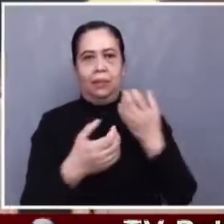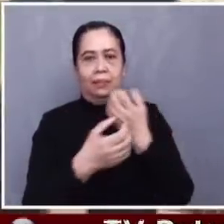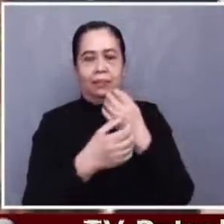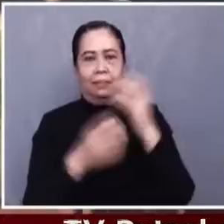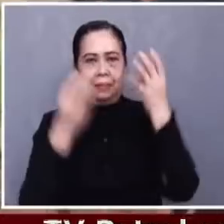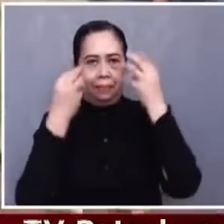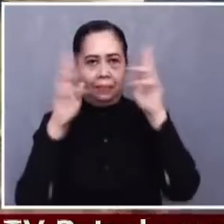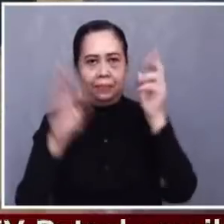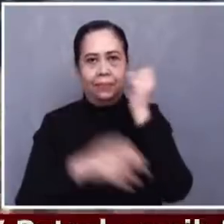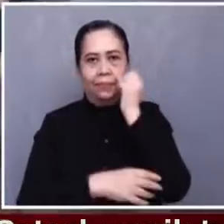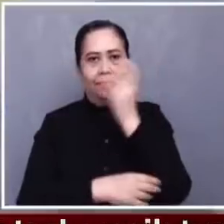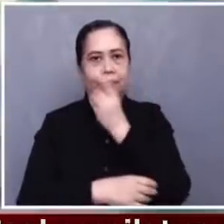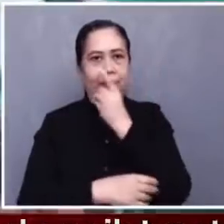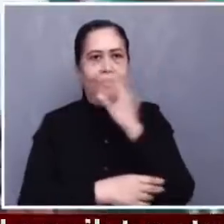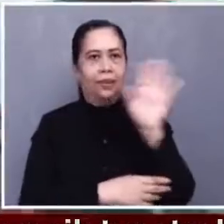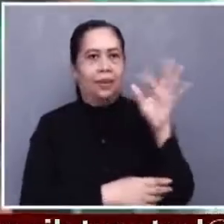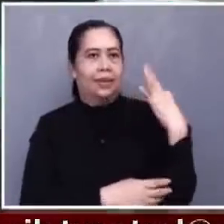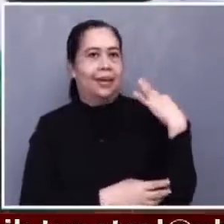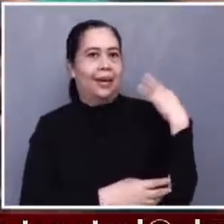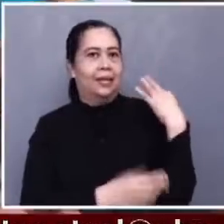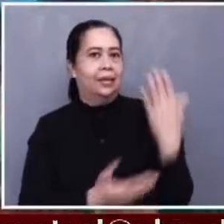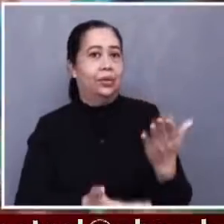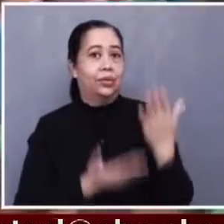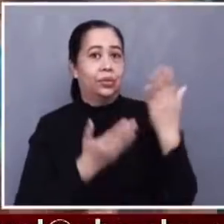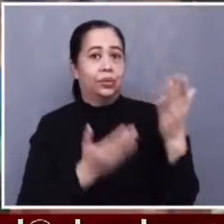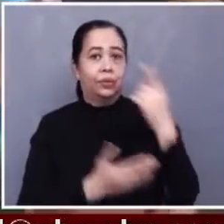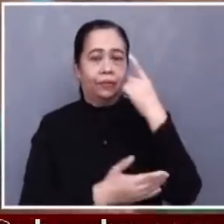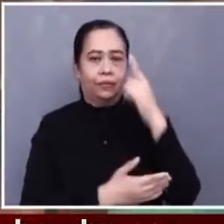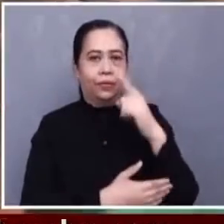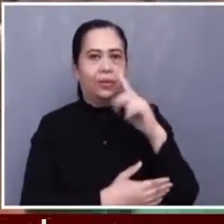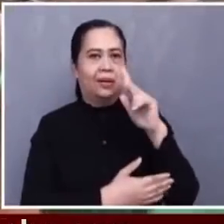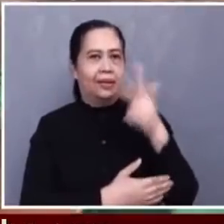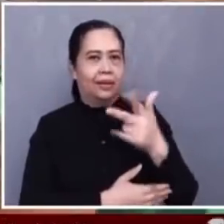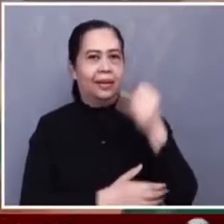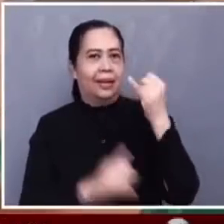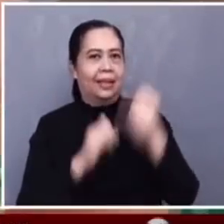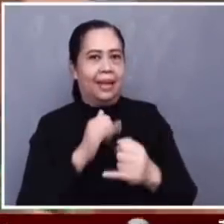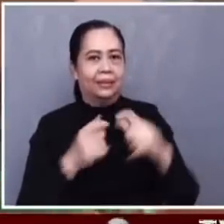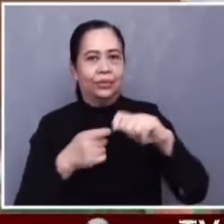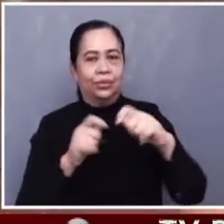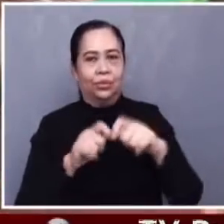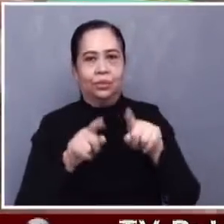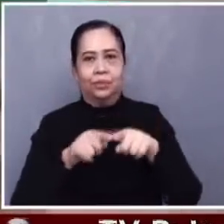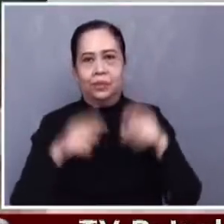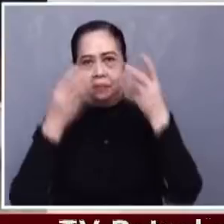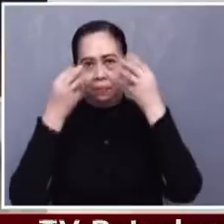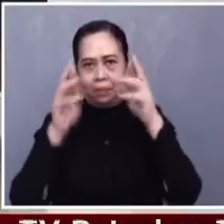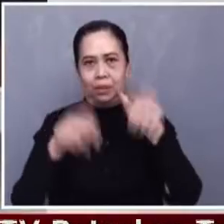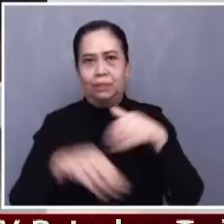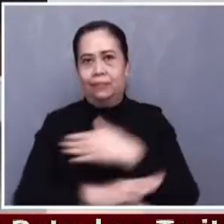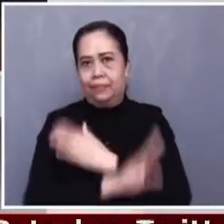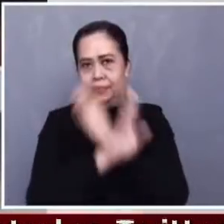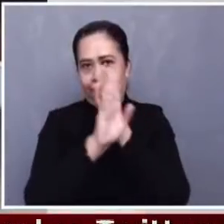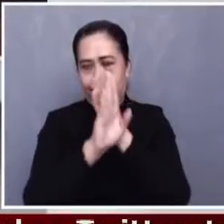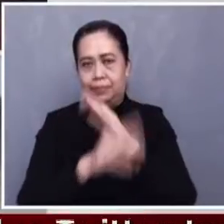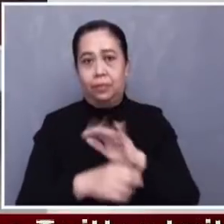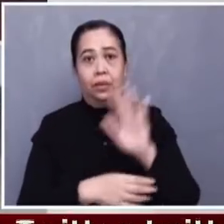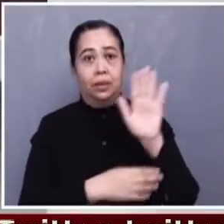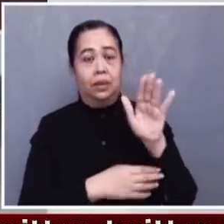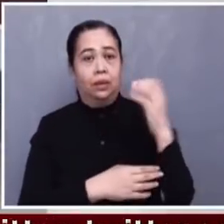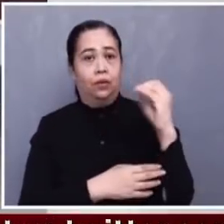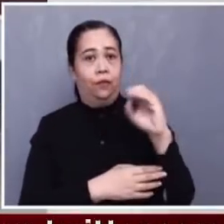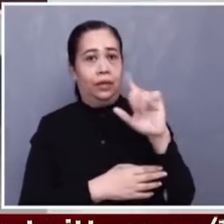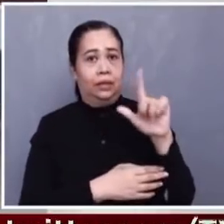Duterte Carpio ang kanyang kandidatura para sa ikatlo at huling termino niya bilang alkalde ng lungsod. Sa kanyang official